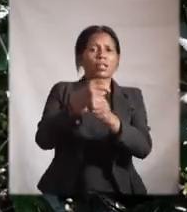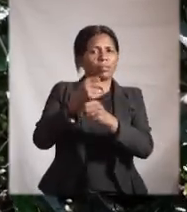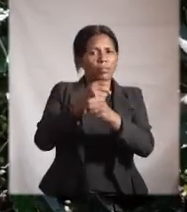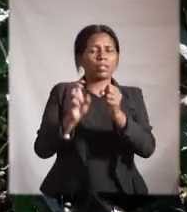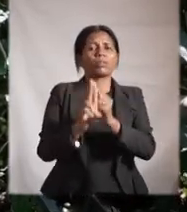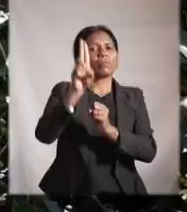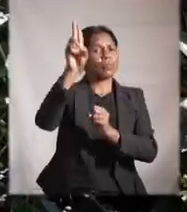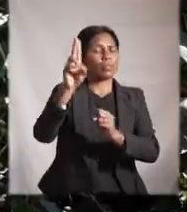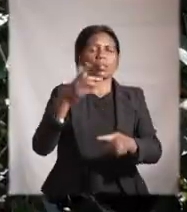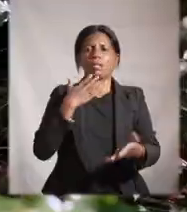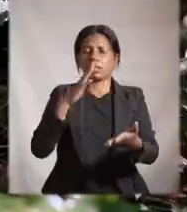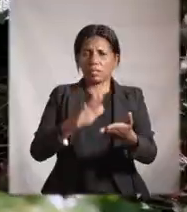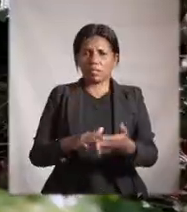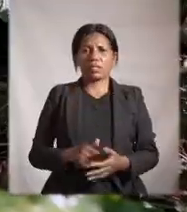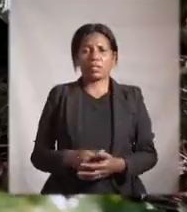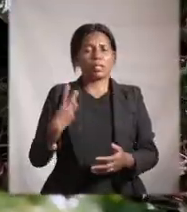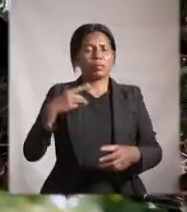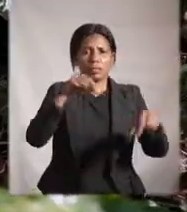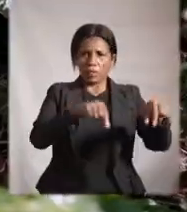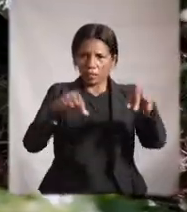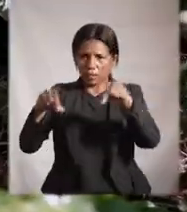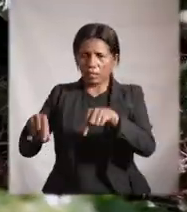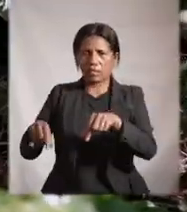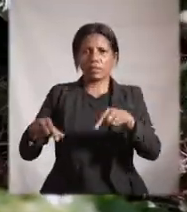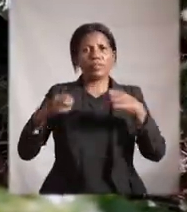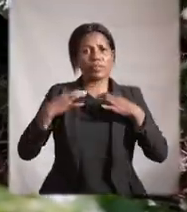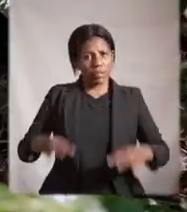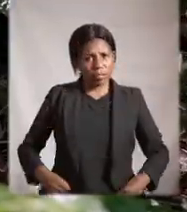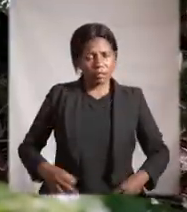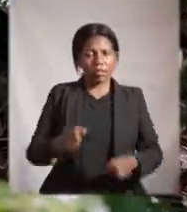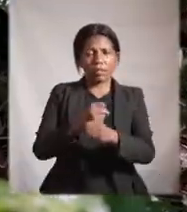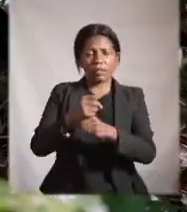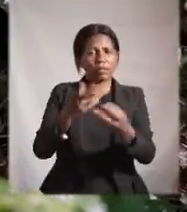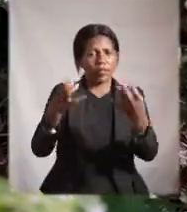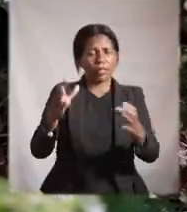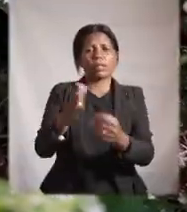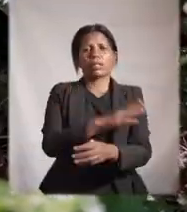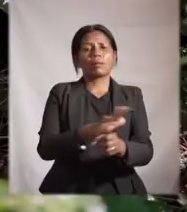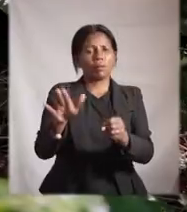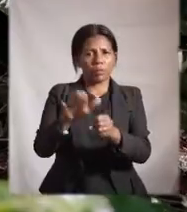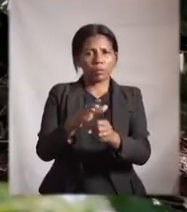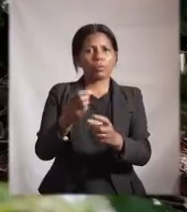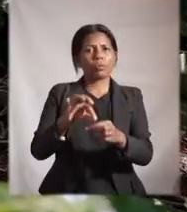mos la diak. Ho di senti aine kafe badak fasil bahau atuku.